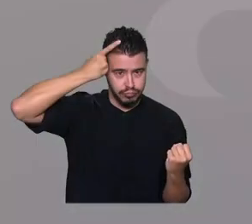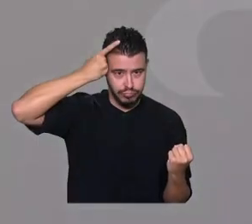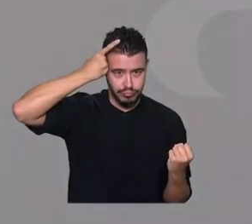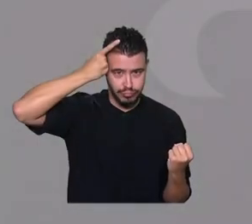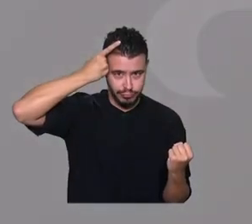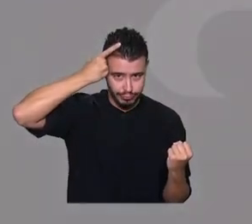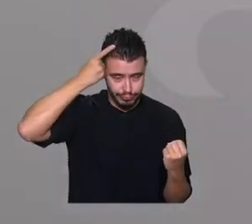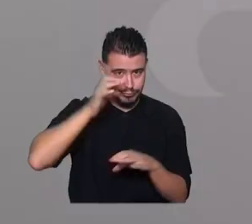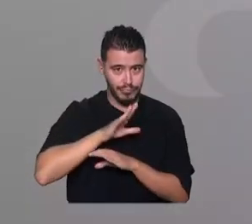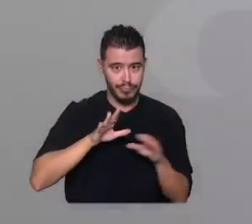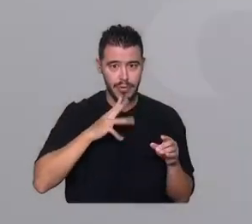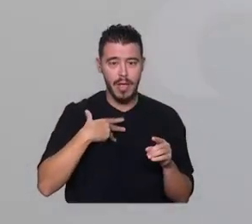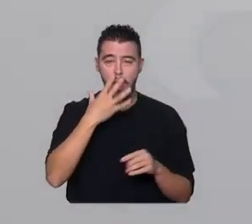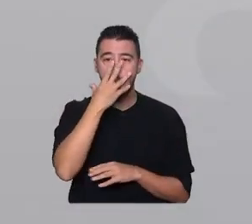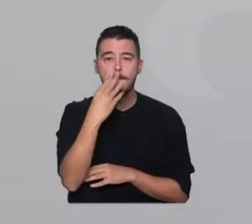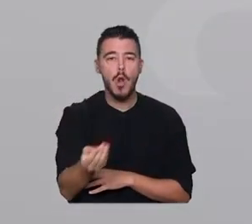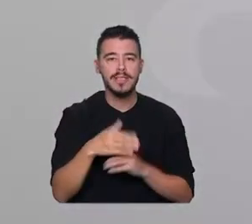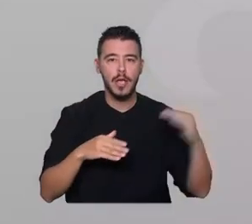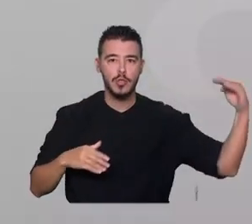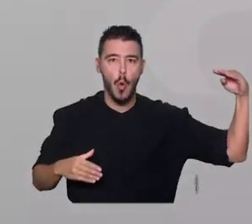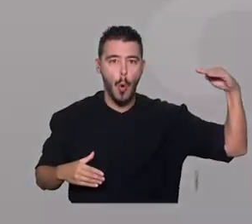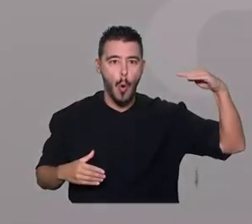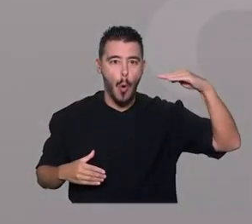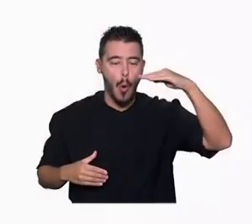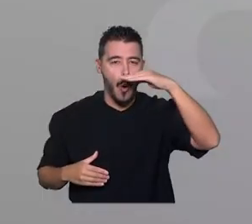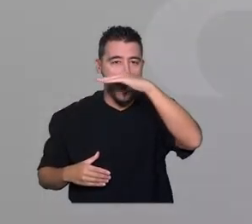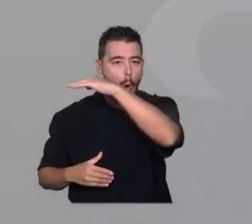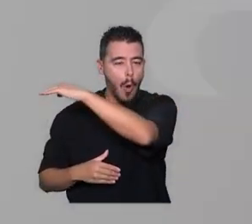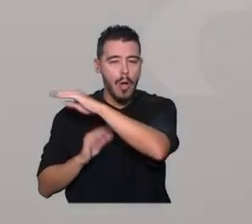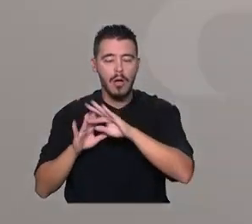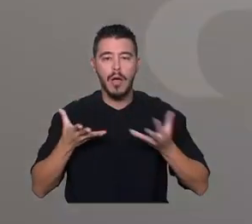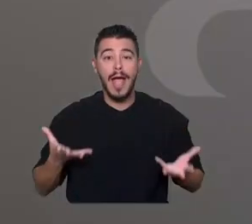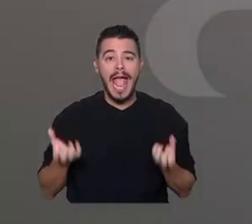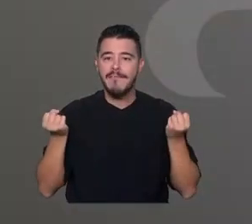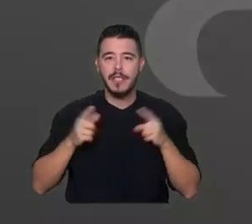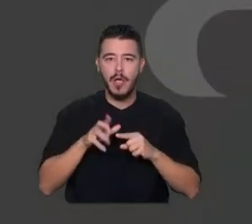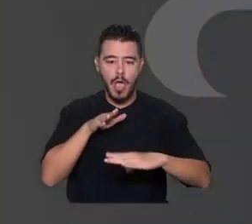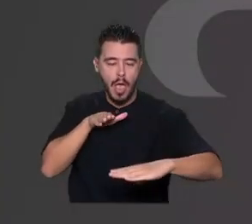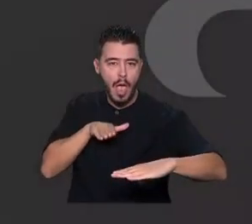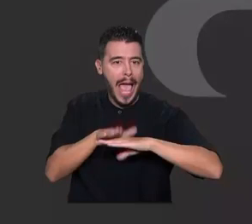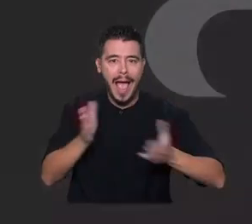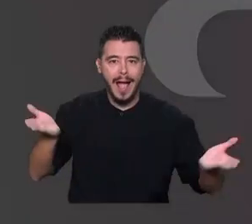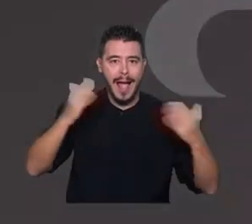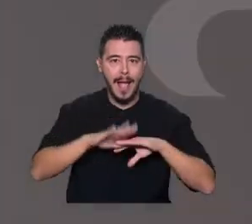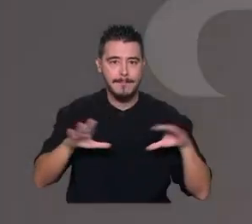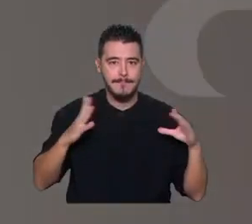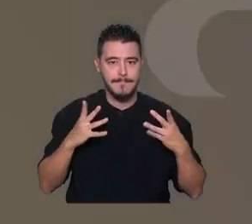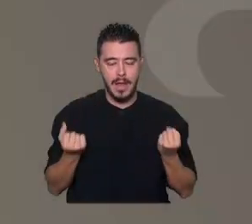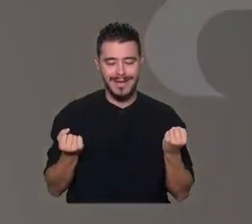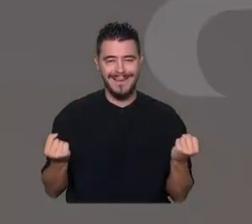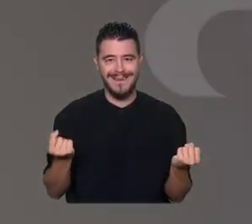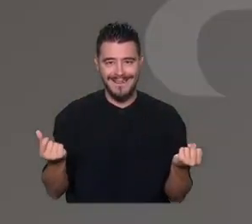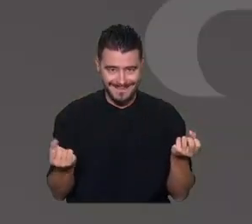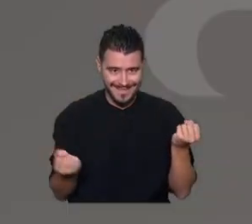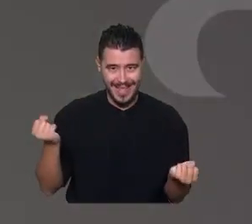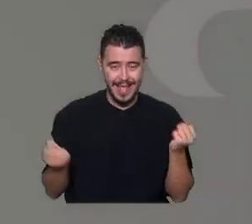πόσο οριακά περνάει ο προαστιακός, ευτυχώς χωρίς να συγκρουστεί με το λεωφορείο που έχει εγκλωβιστεί πάνω στις γραμμές. Είναι